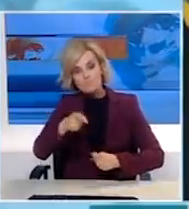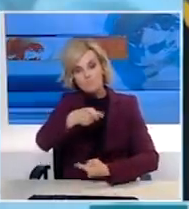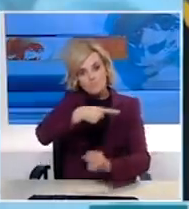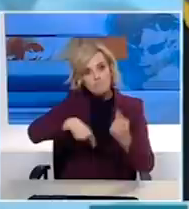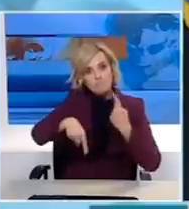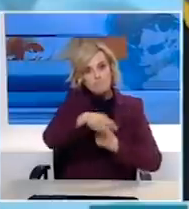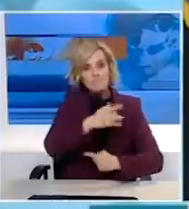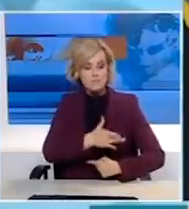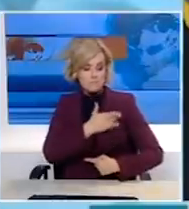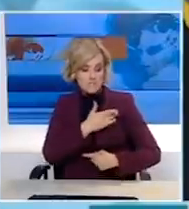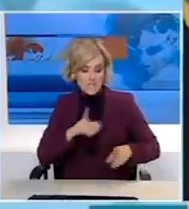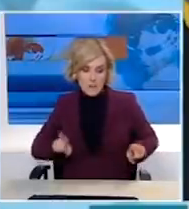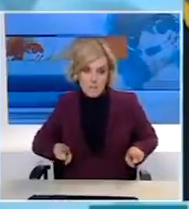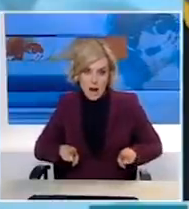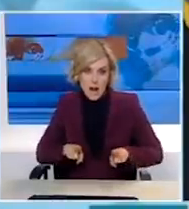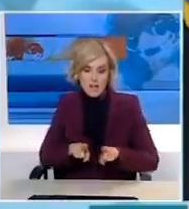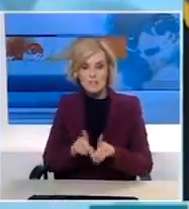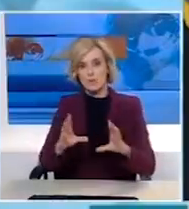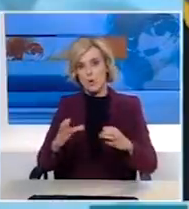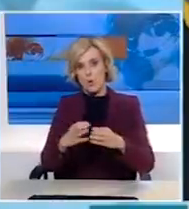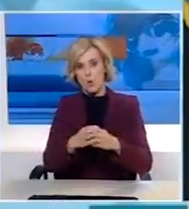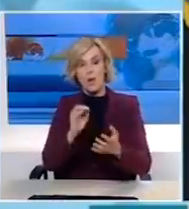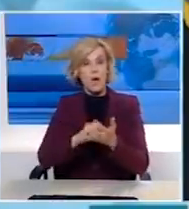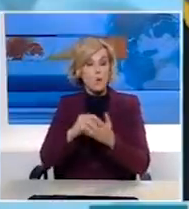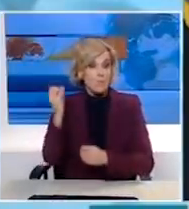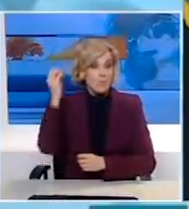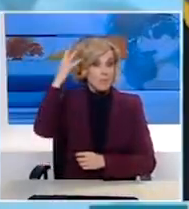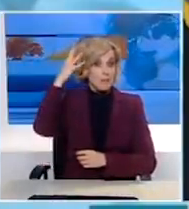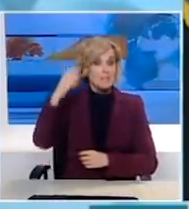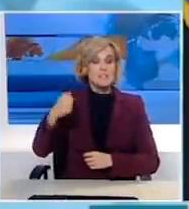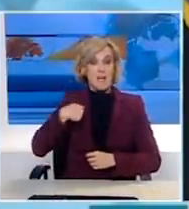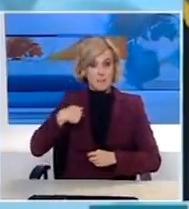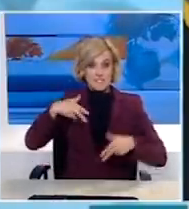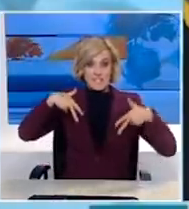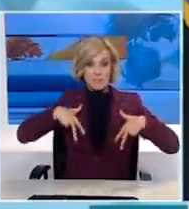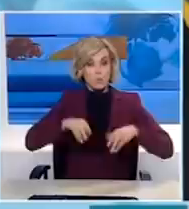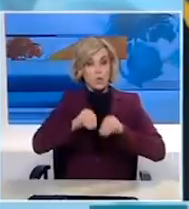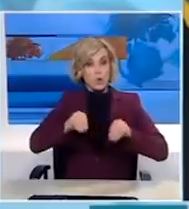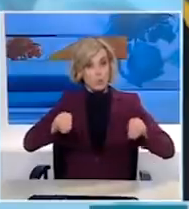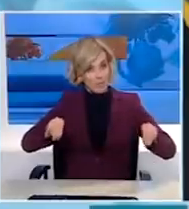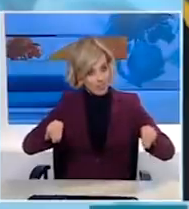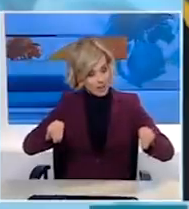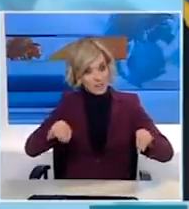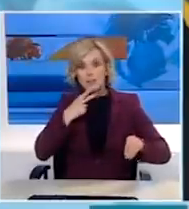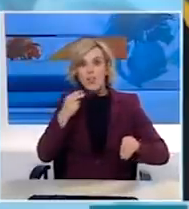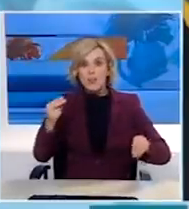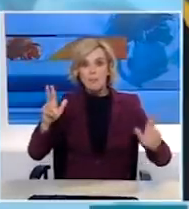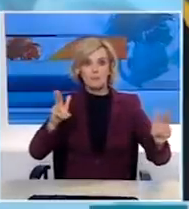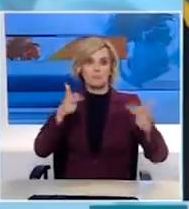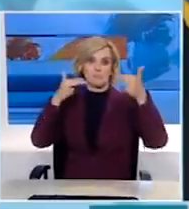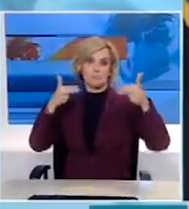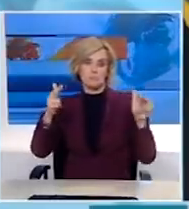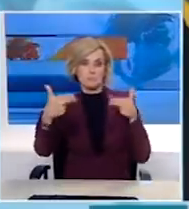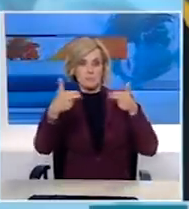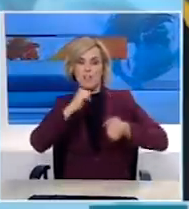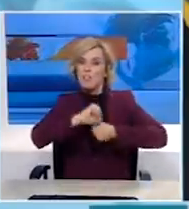στις δύσκολες αυτές ώρες. Θα ήθελα επίσης να σας υπενθυμίσω ότι συνεχίζονται οι ενέργειες στο Υπουργείο Παιδείας και Θρησκευμάτων μέσα από ένα ολοκληρωμένο